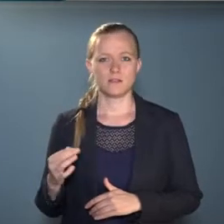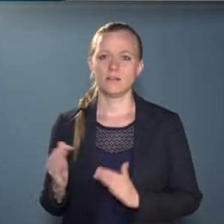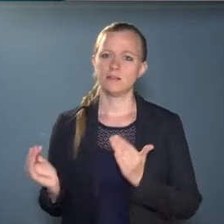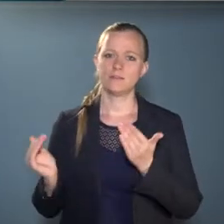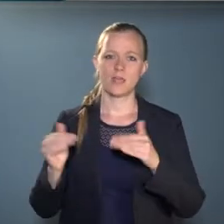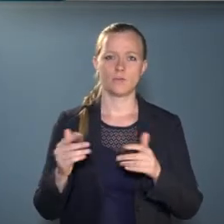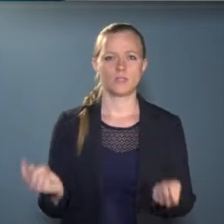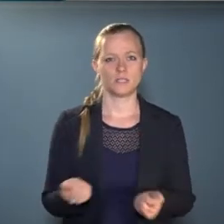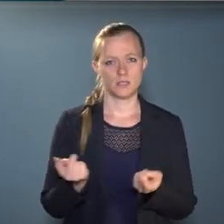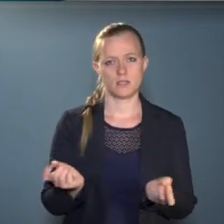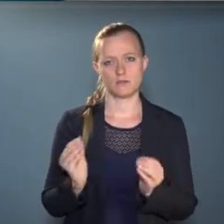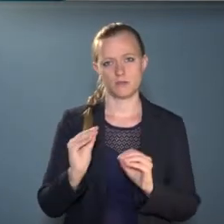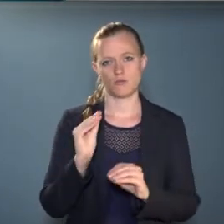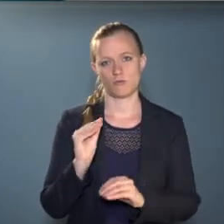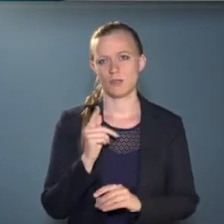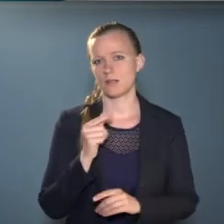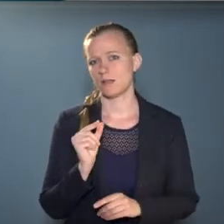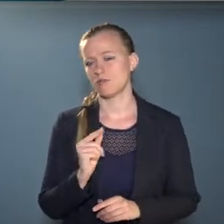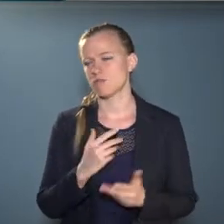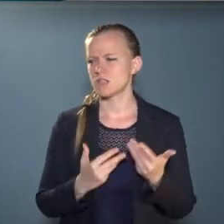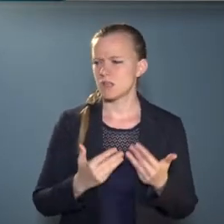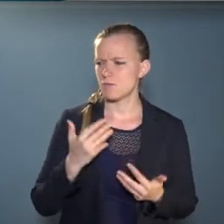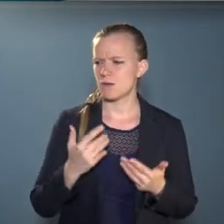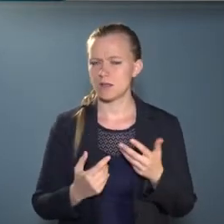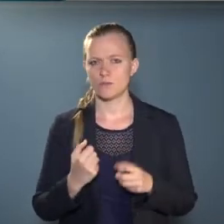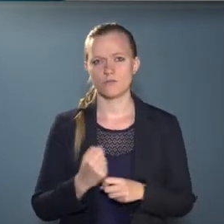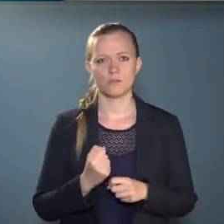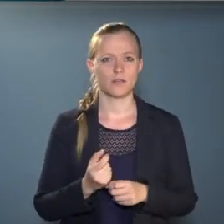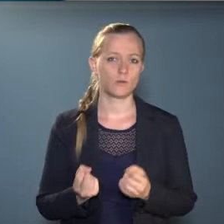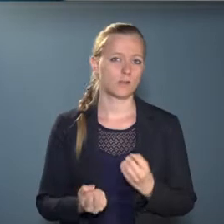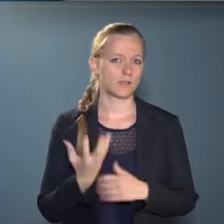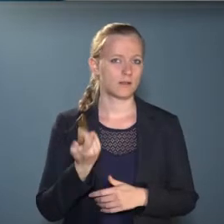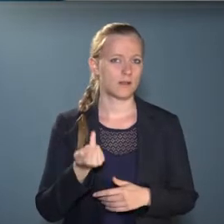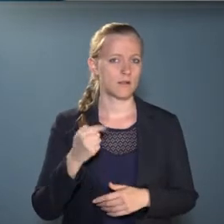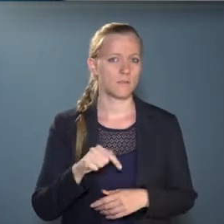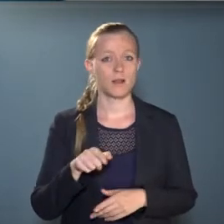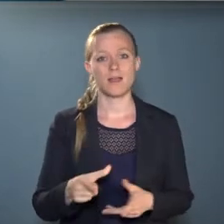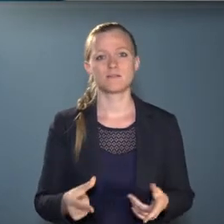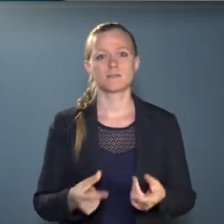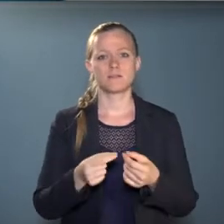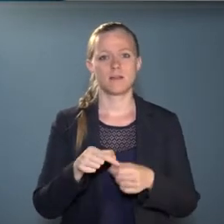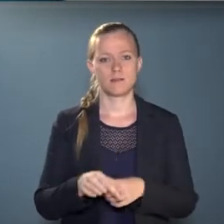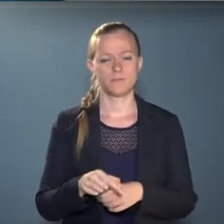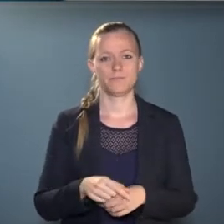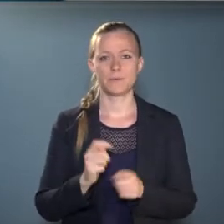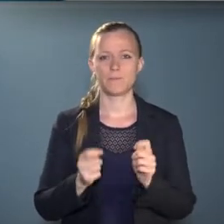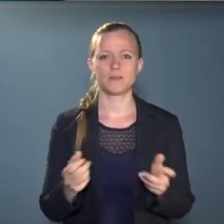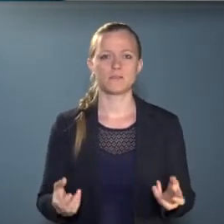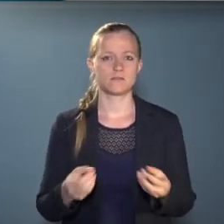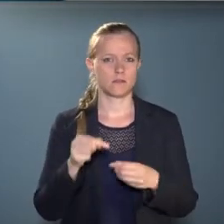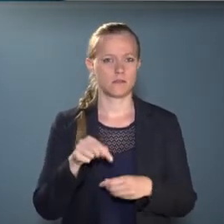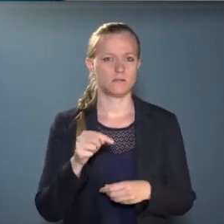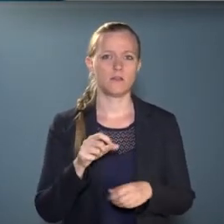támogatási intenzitást jelent. Ha egy kis számítást végzünk, akkor kiderül, hogy ezzel a pályázattal